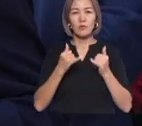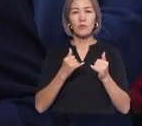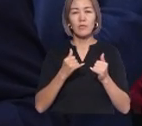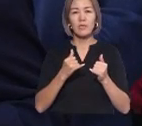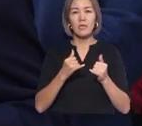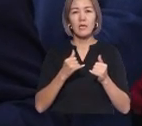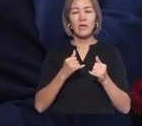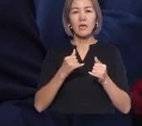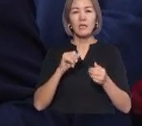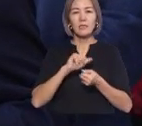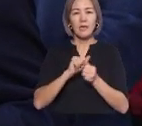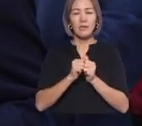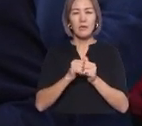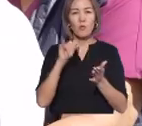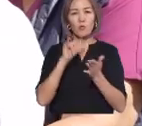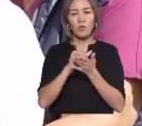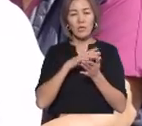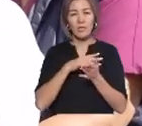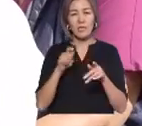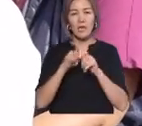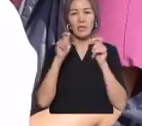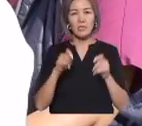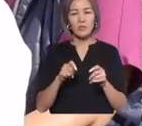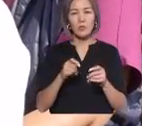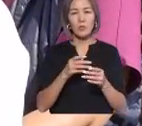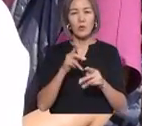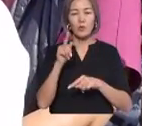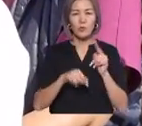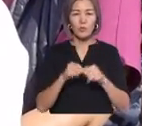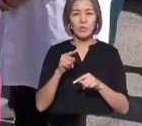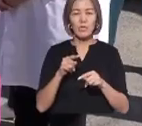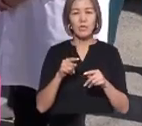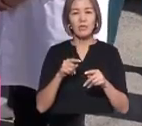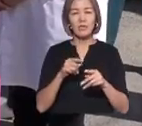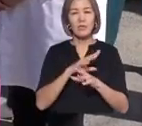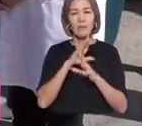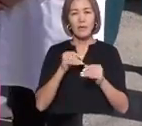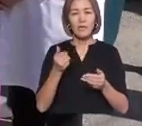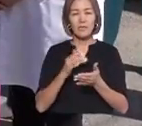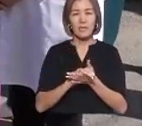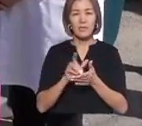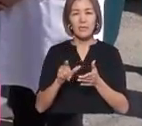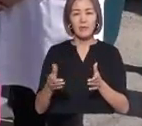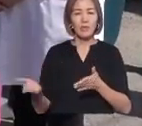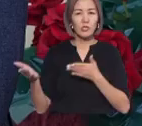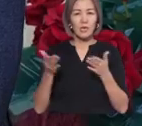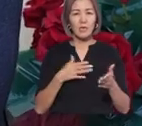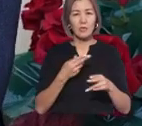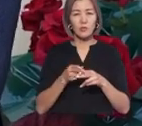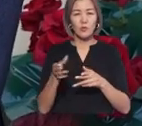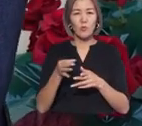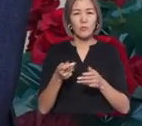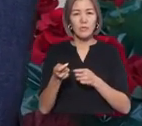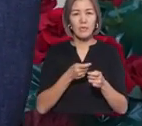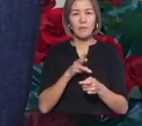арнап мемориалдық тақтасы орнатылды. Ашылу салтанатына марқұмдардың туыстары мен жақындары шақыртылды. Сондай-ақ облыс әкімінің